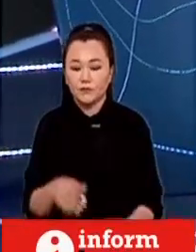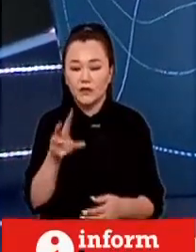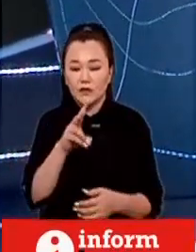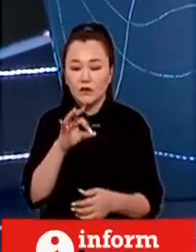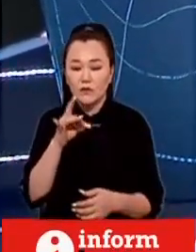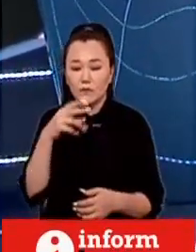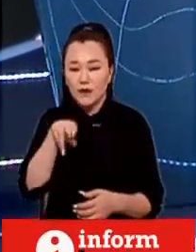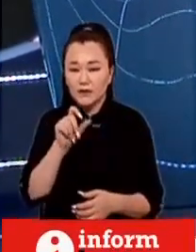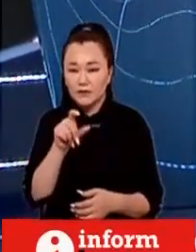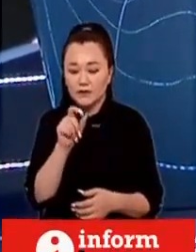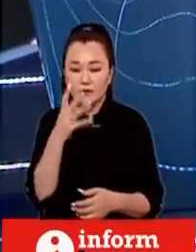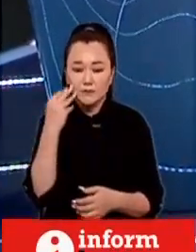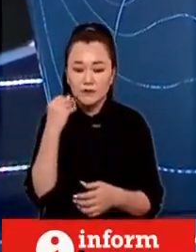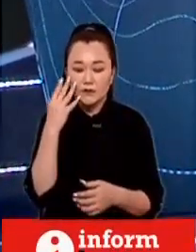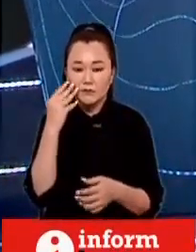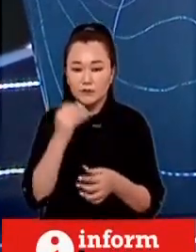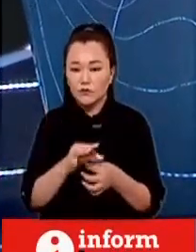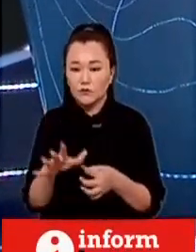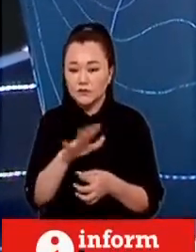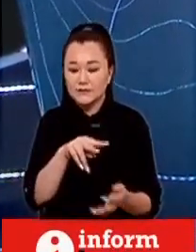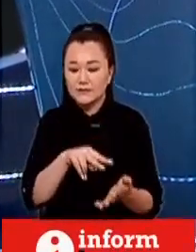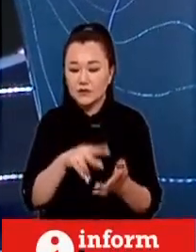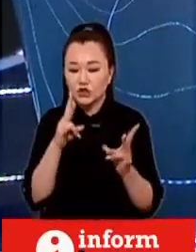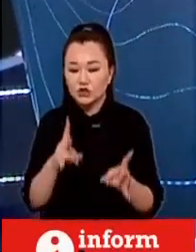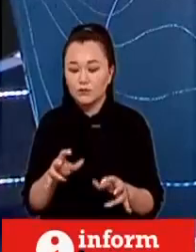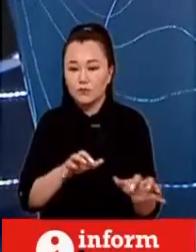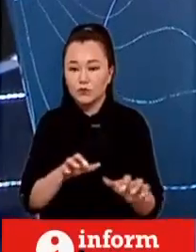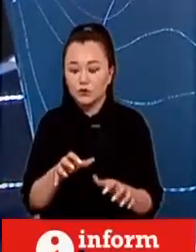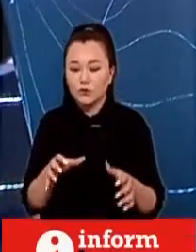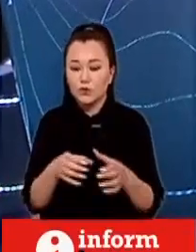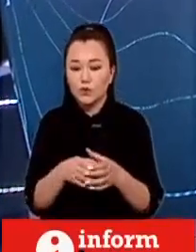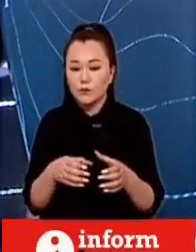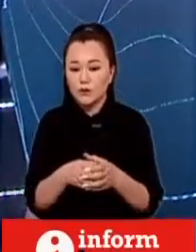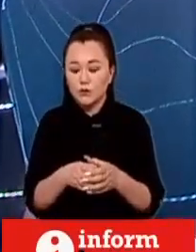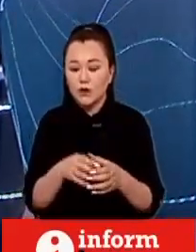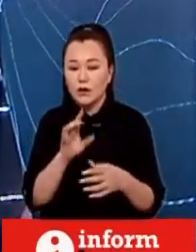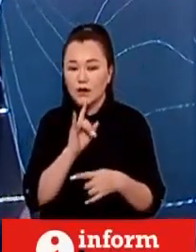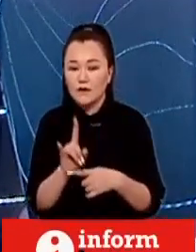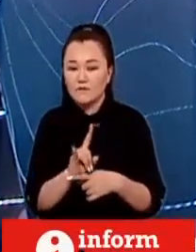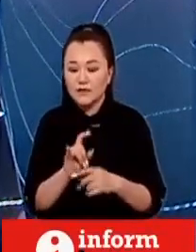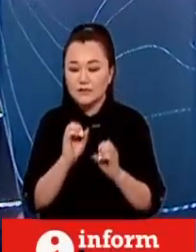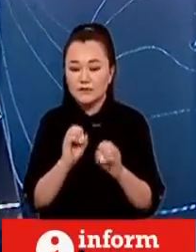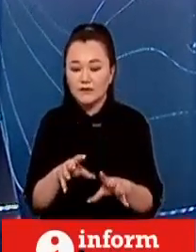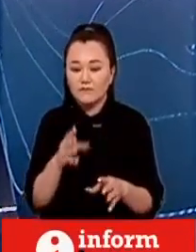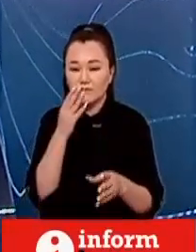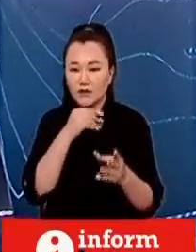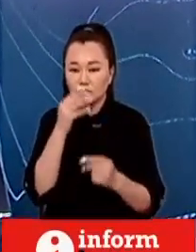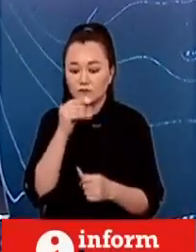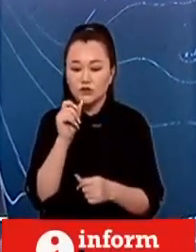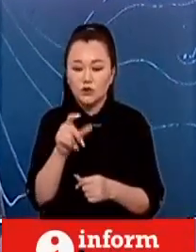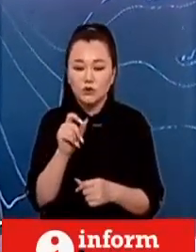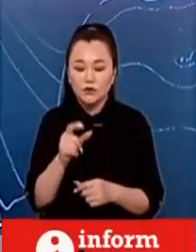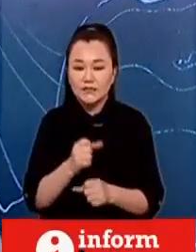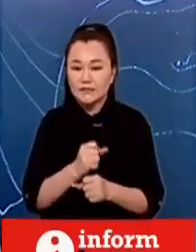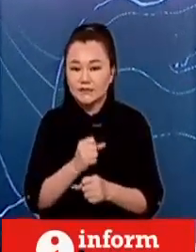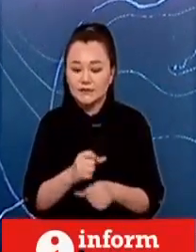Ломбарды Алматы и Алматинской области стали жертвами мошеннической группировки. Аферисты сдавали фальшивые золотые изделия